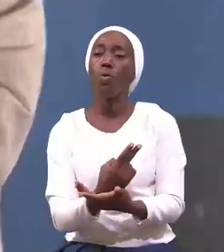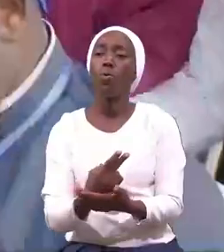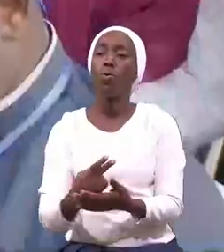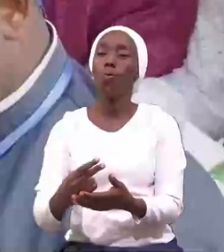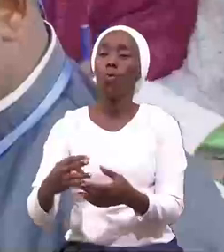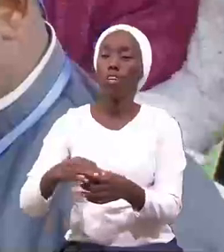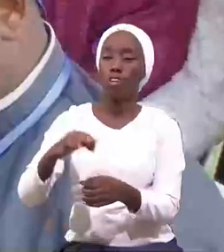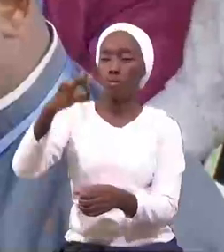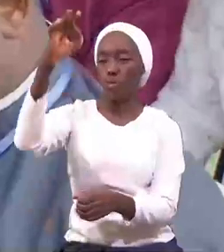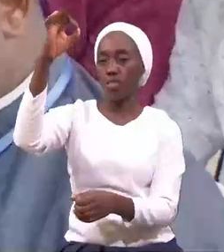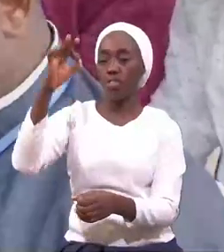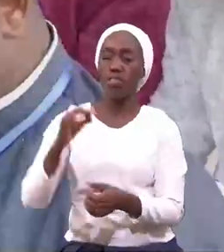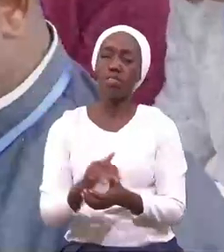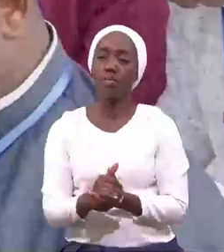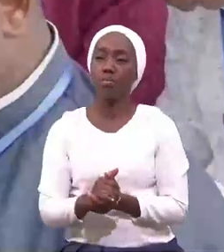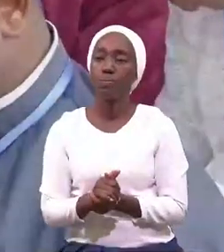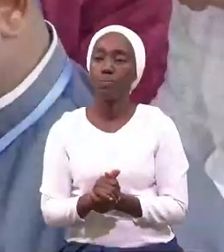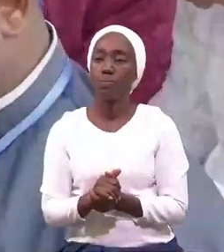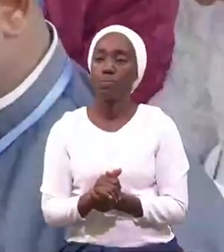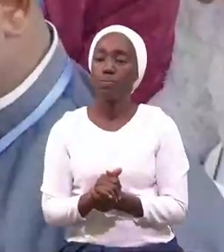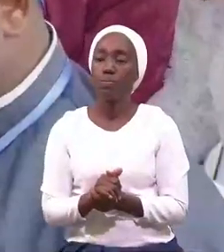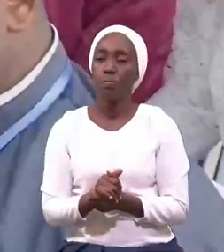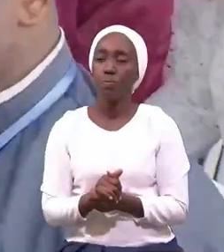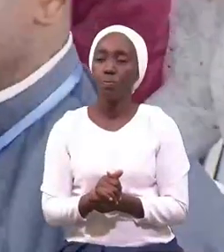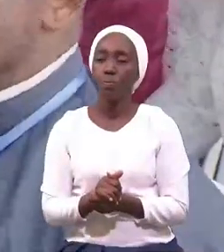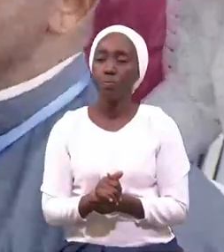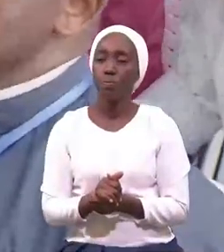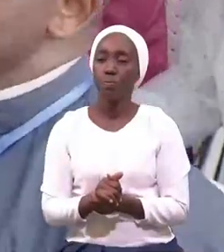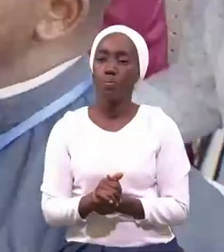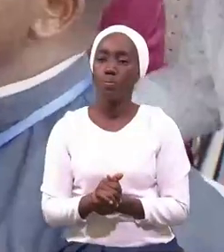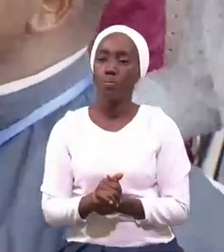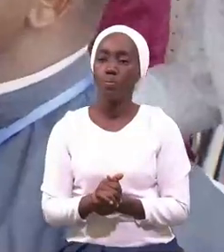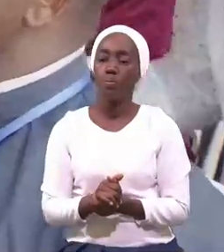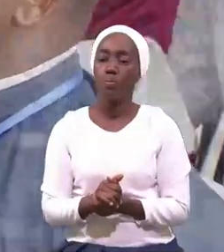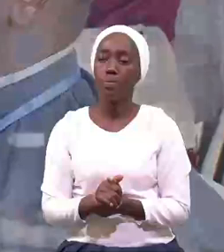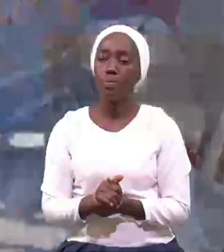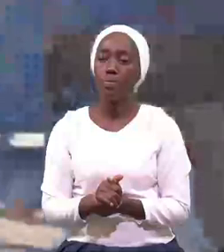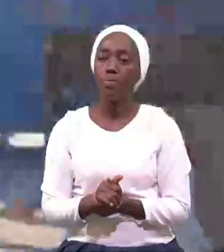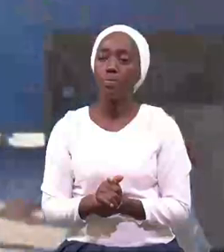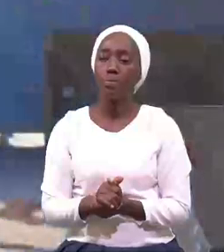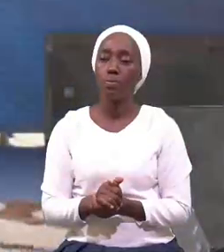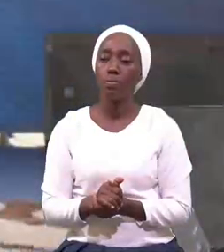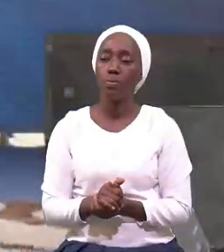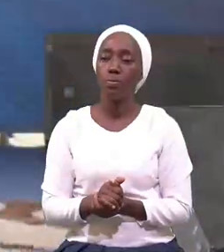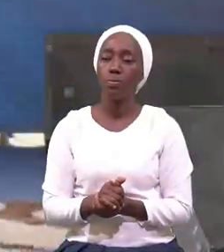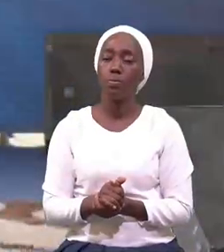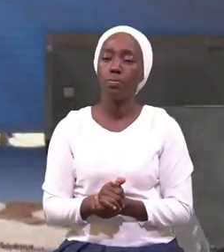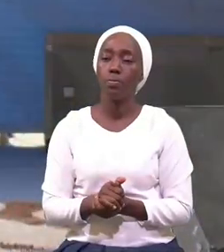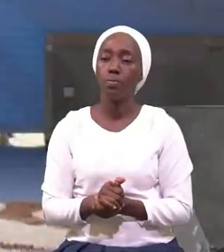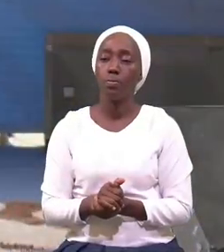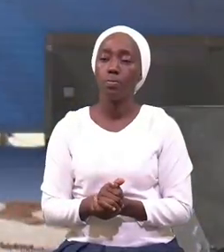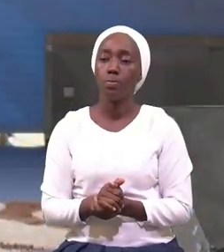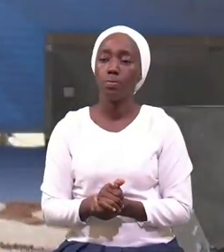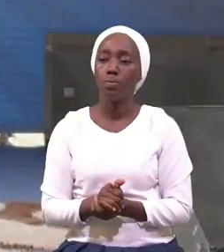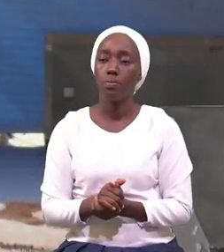Et Pierre leur dit, repentez-vous, que chacun de vous soit baptisé au nom de Jésus-Christ pour le pardon de vos péchés. Et vous, voici le mot